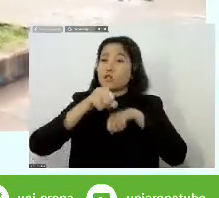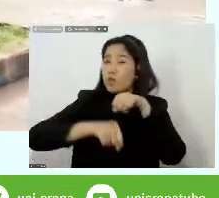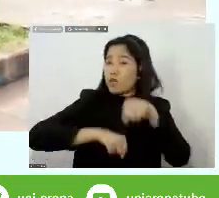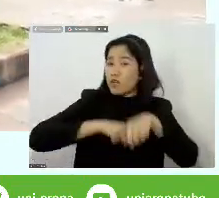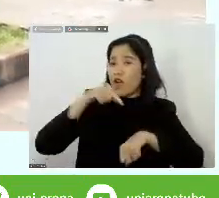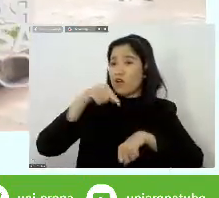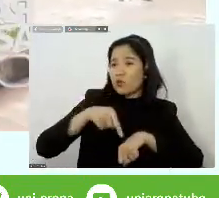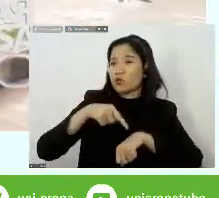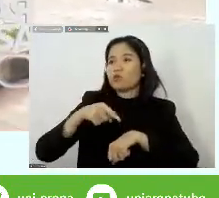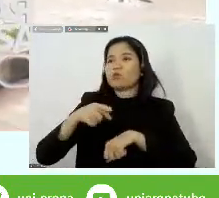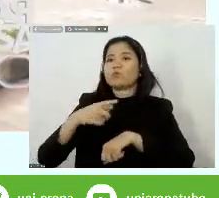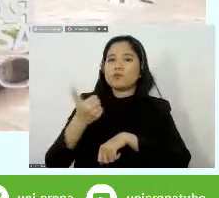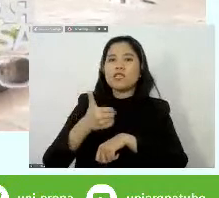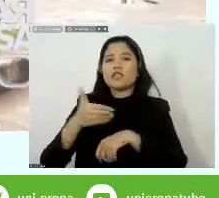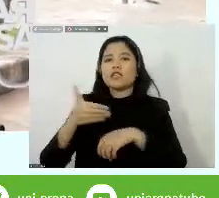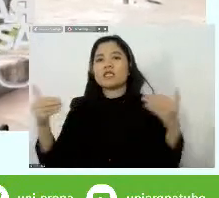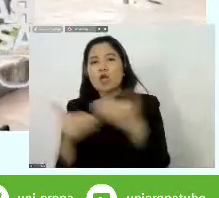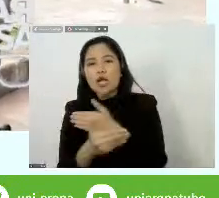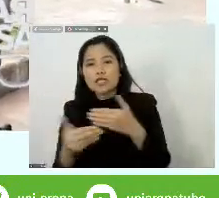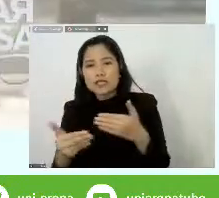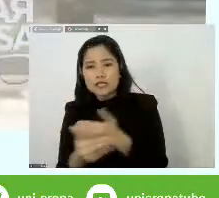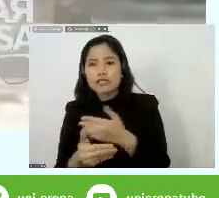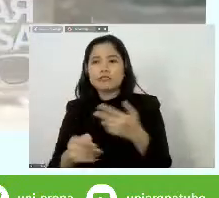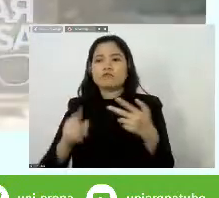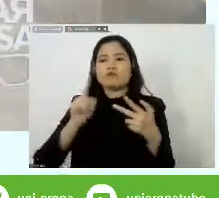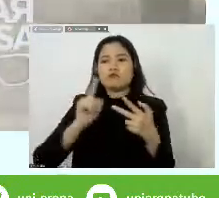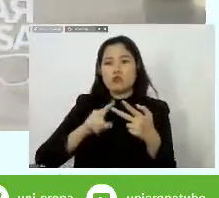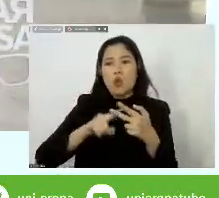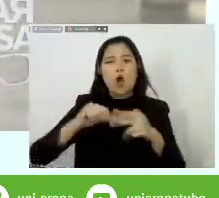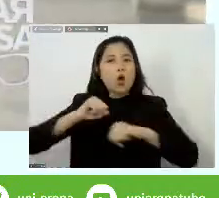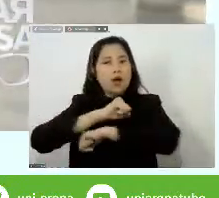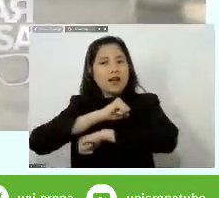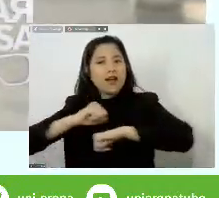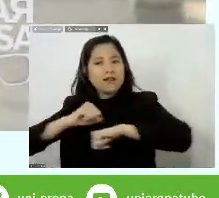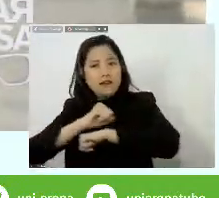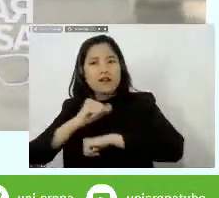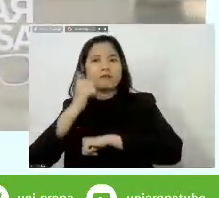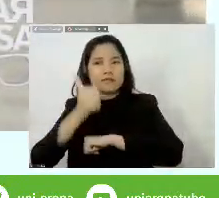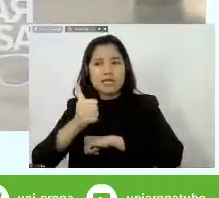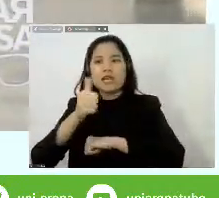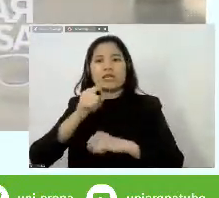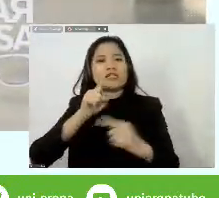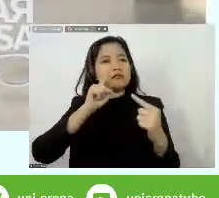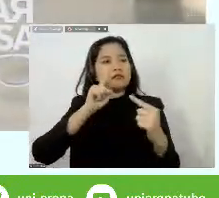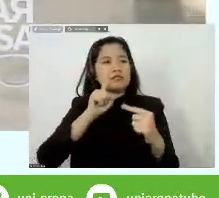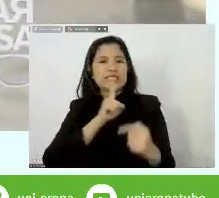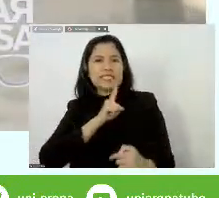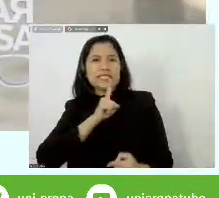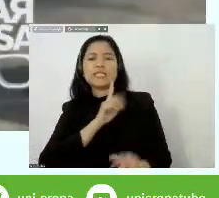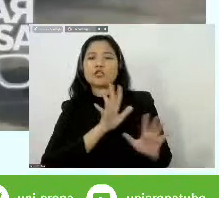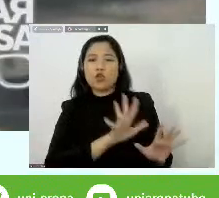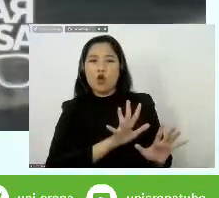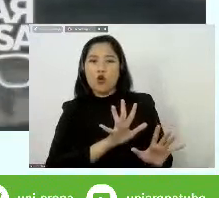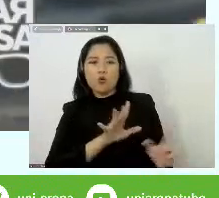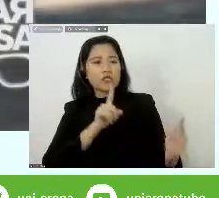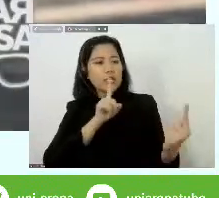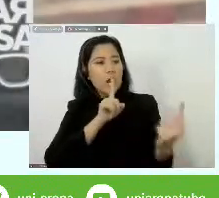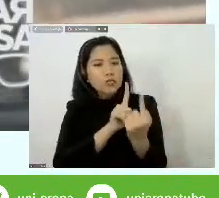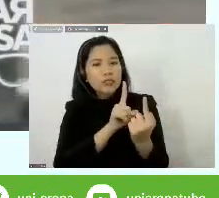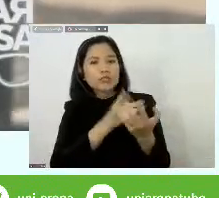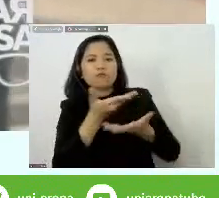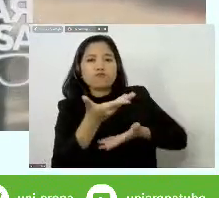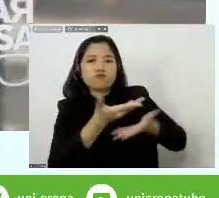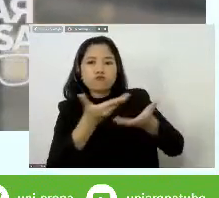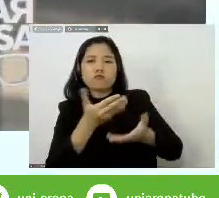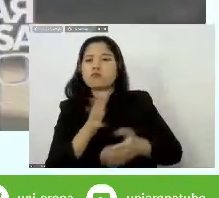sekaligus olahraga yang sifatnya individual sehingga kita tidak tidak perlu berinteraksi dengan orang lain bisa kita lakukan sendiri dengan